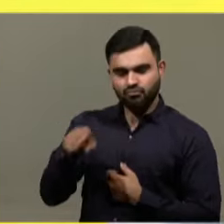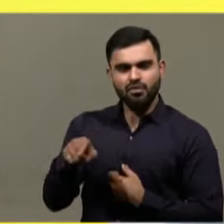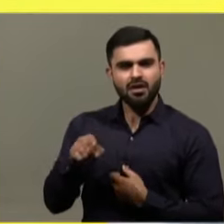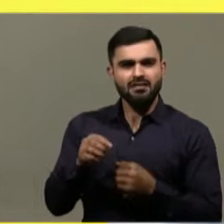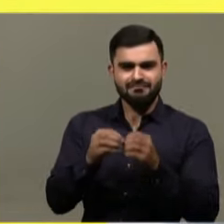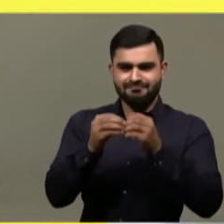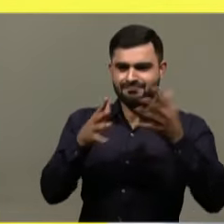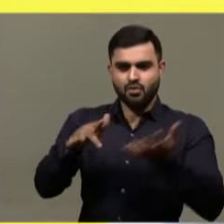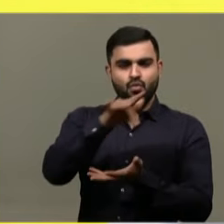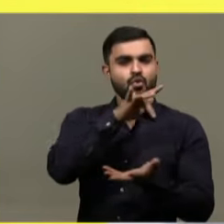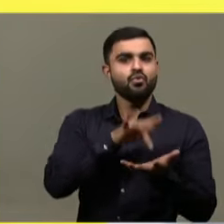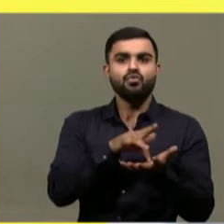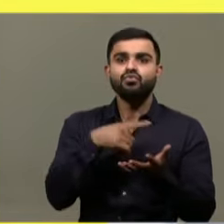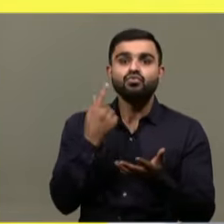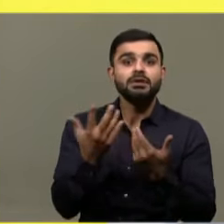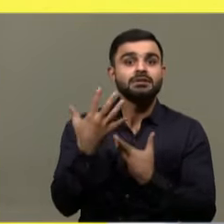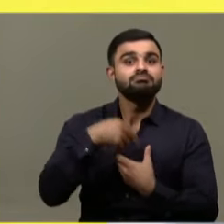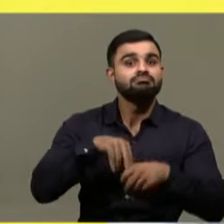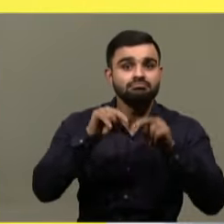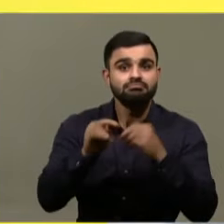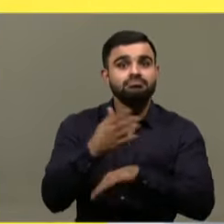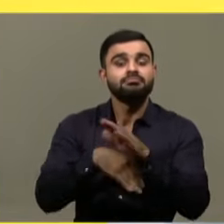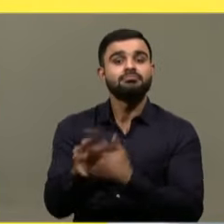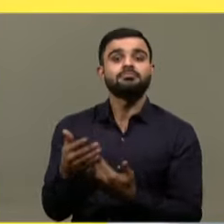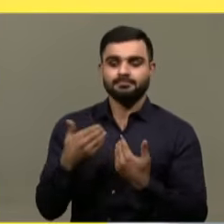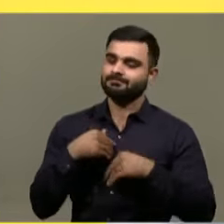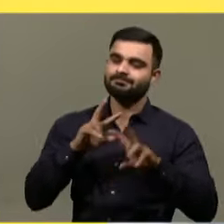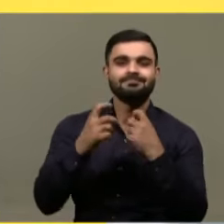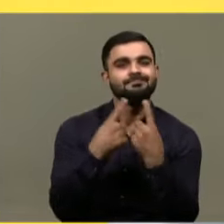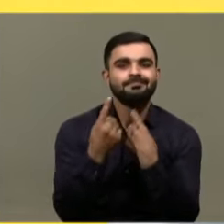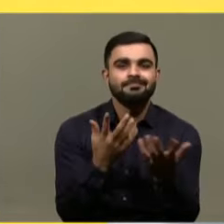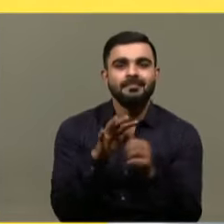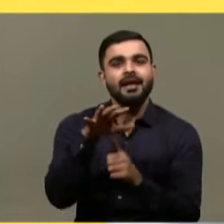इसलिए जब हम बात करते हैं एक्सेसिबिलिटी की तो इट इज नॉट ओनली रिलेटेड टू पीपल विद डिसेबिलिटी